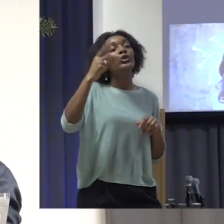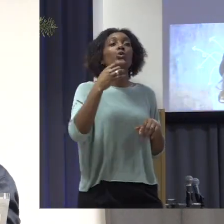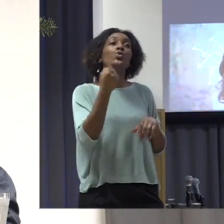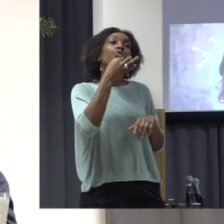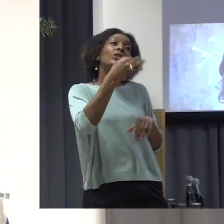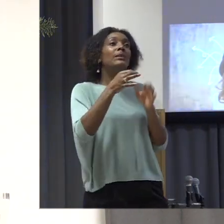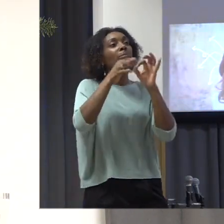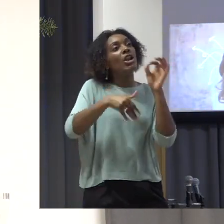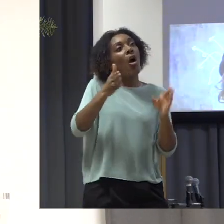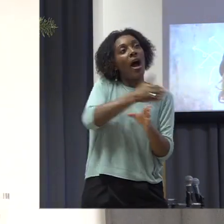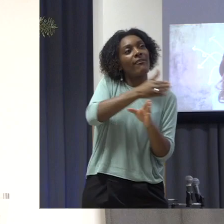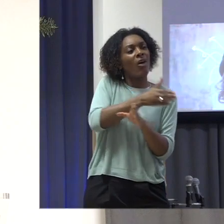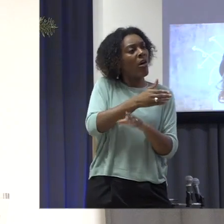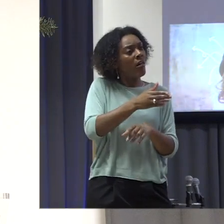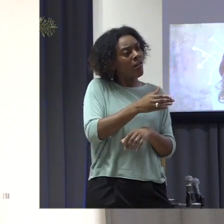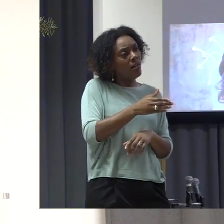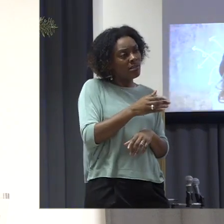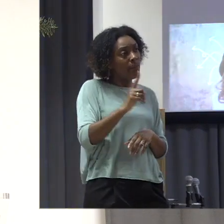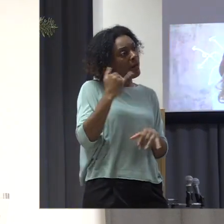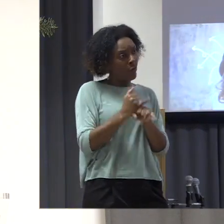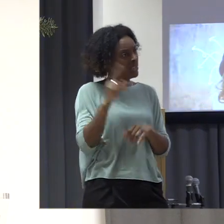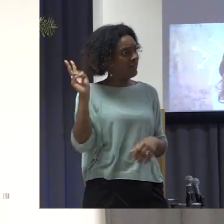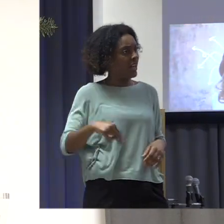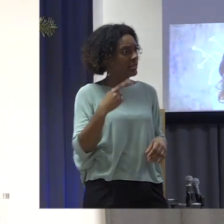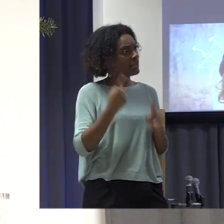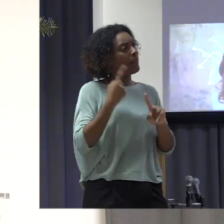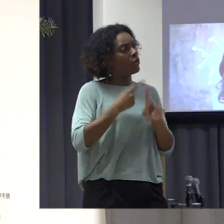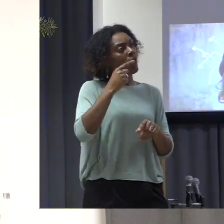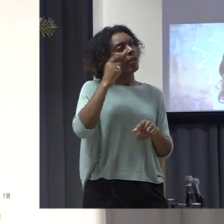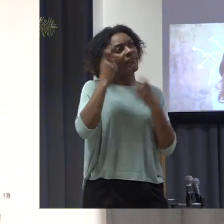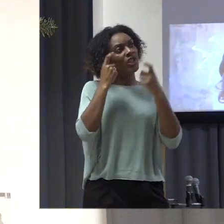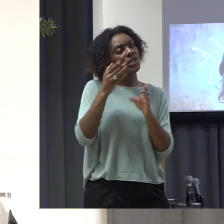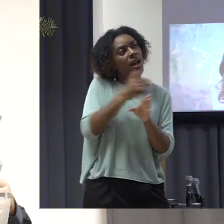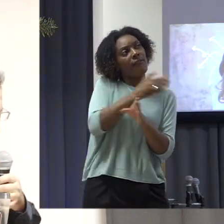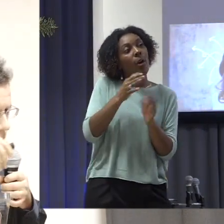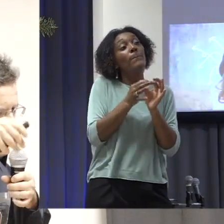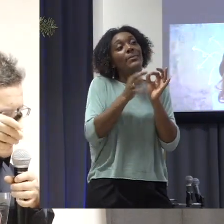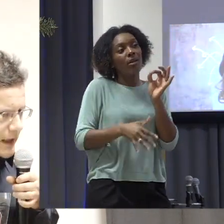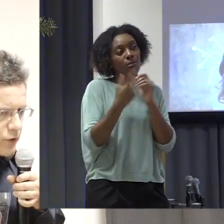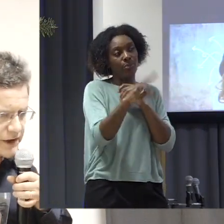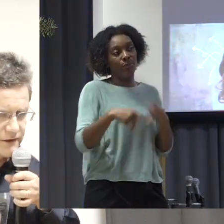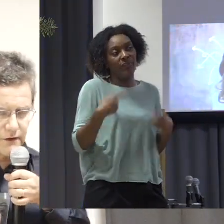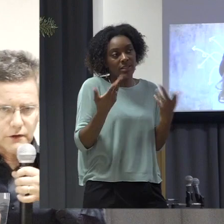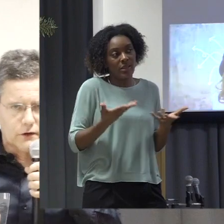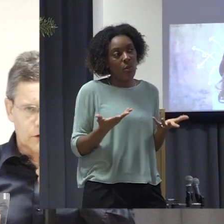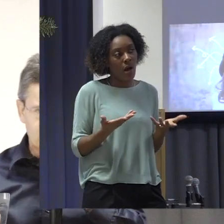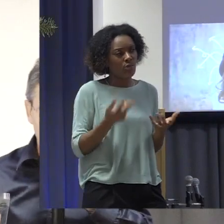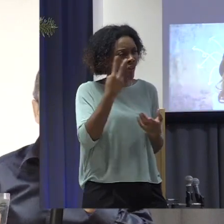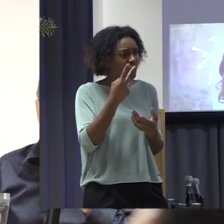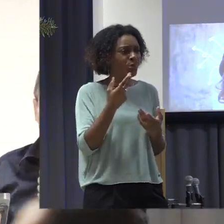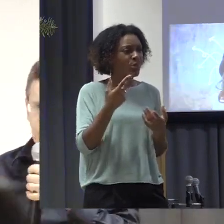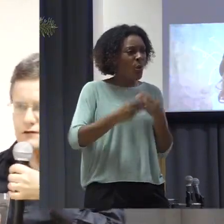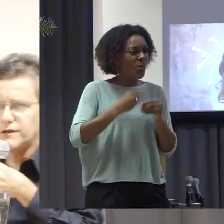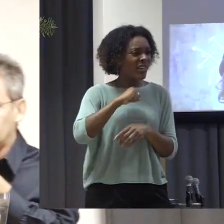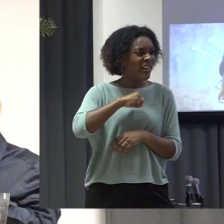est dans un monde où tout s'accélère sans arrêt. Et vous pouvez voir que là, la reprise des